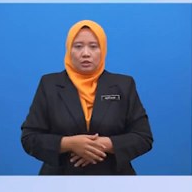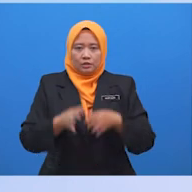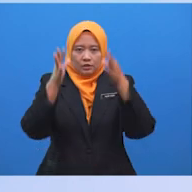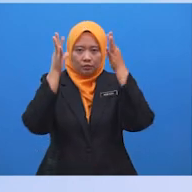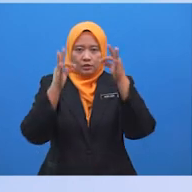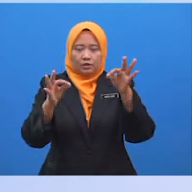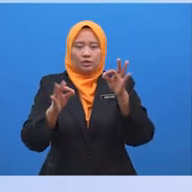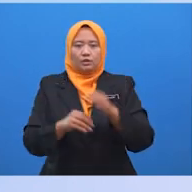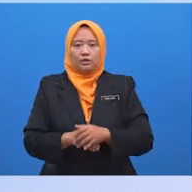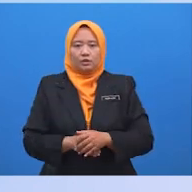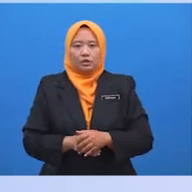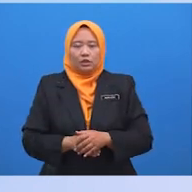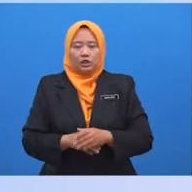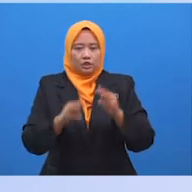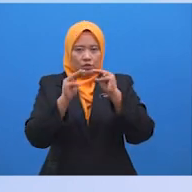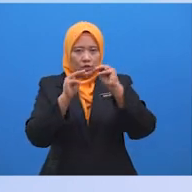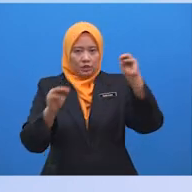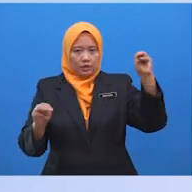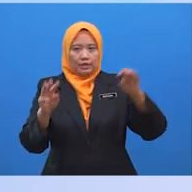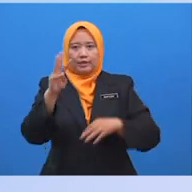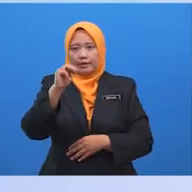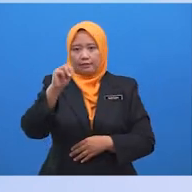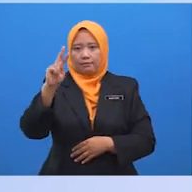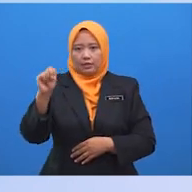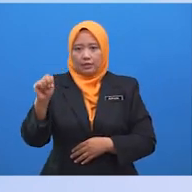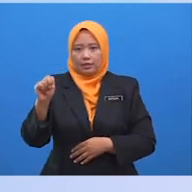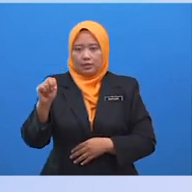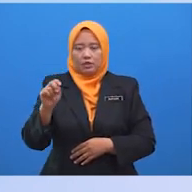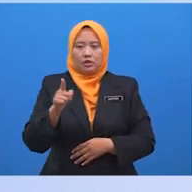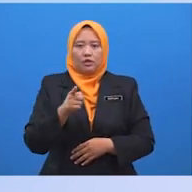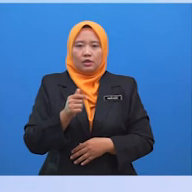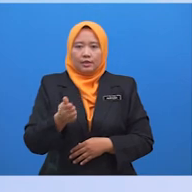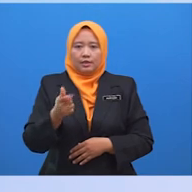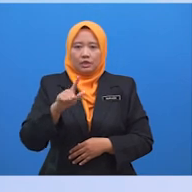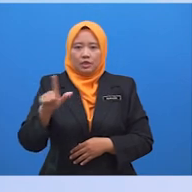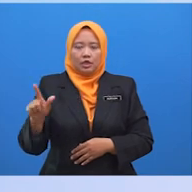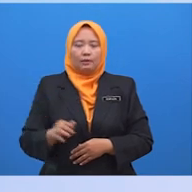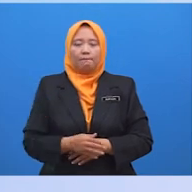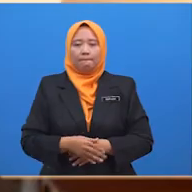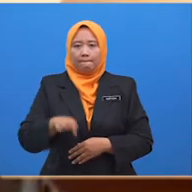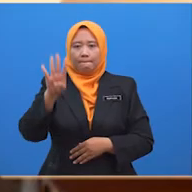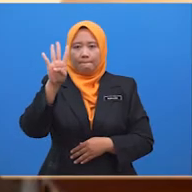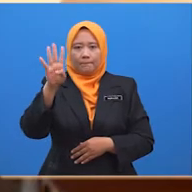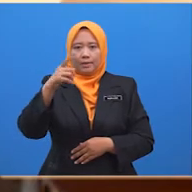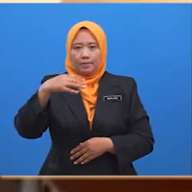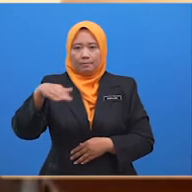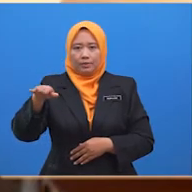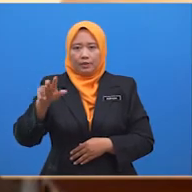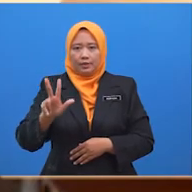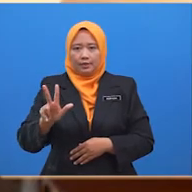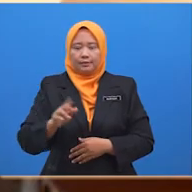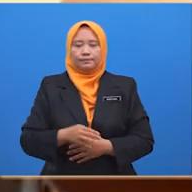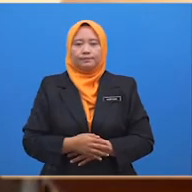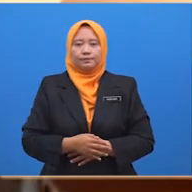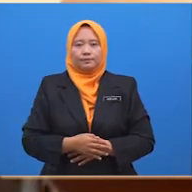Kesimpulannya, kecerunan garis lurus MN ialah 4/3. Cikgu rasa